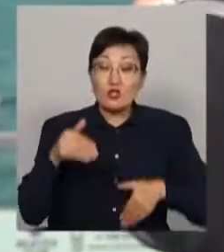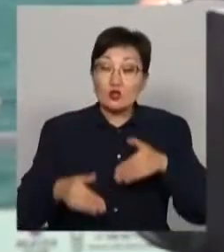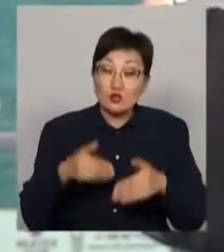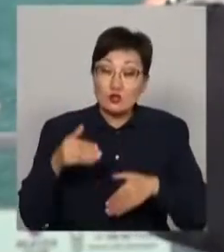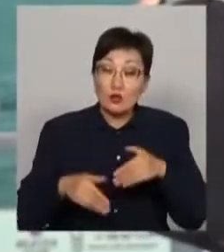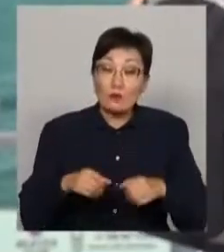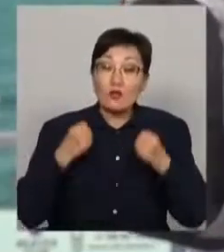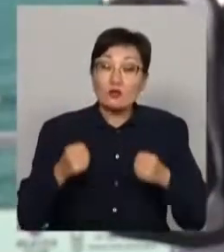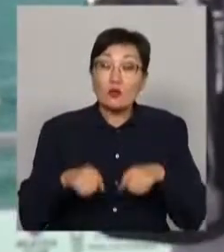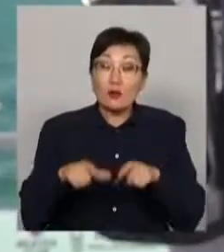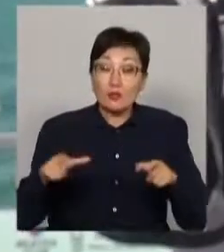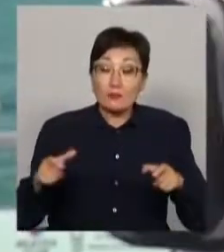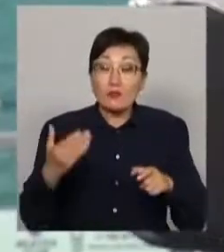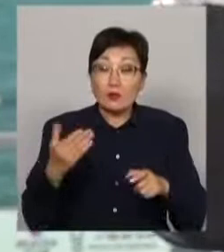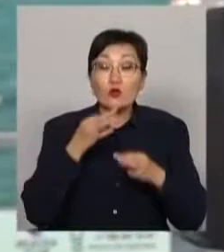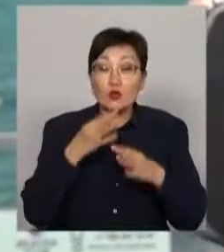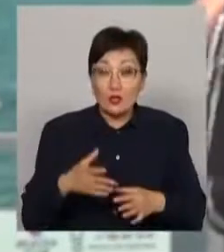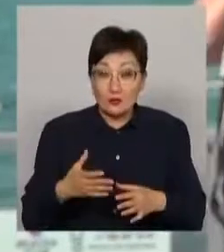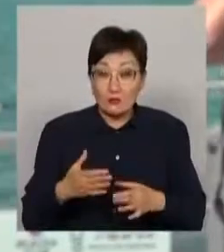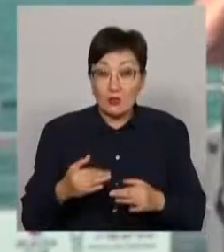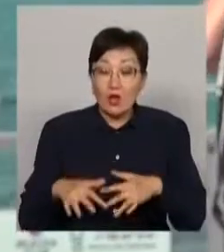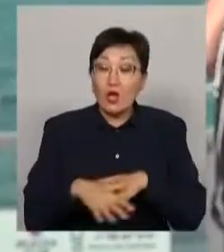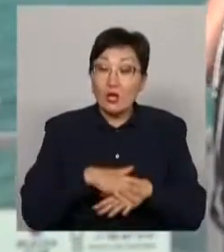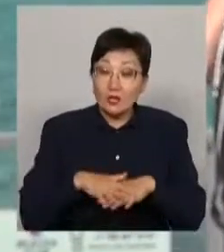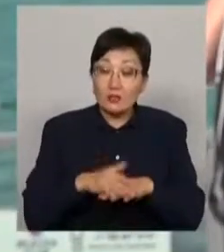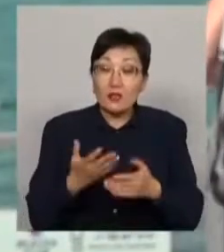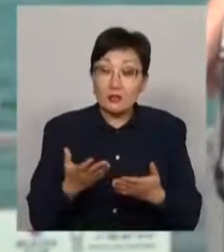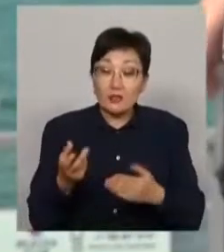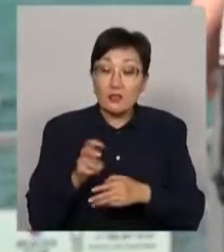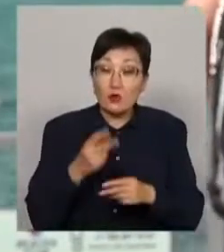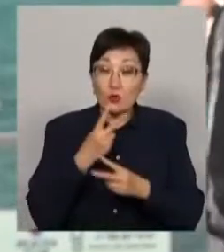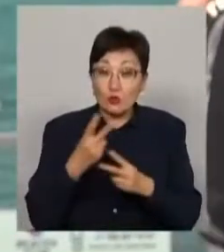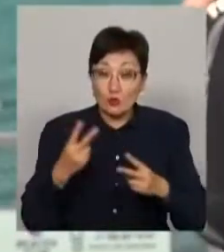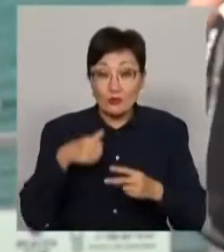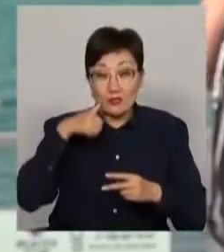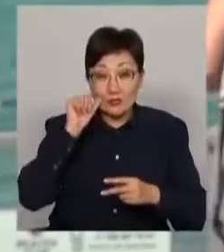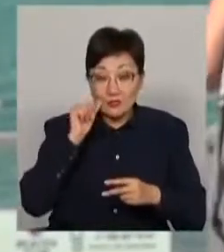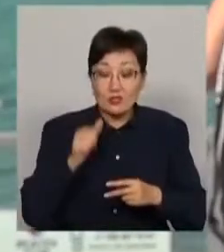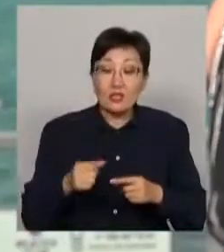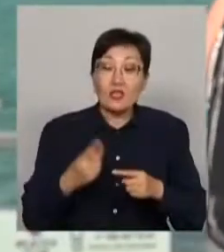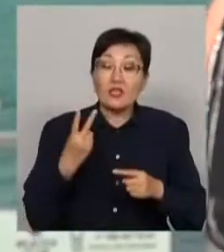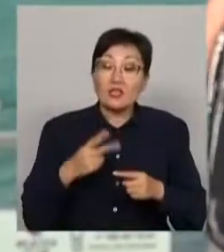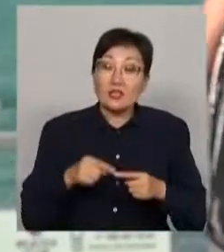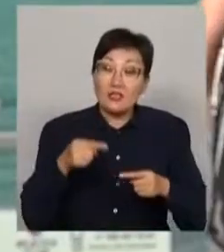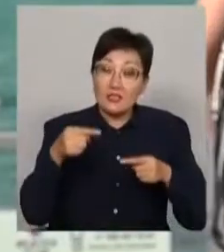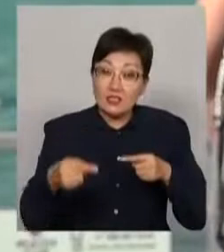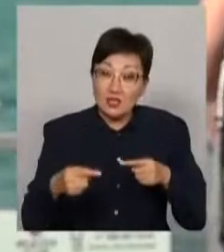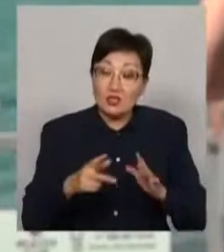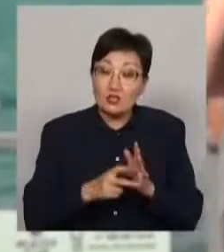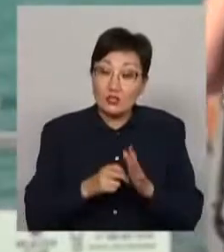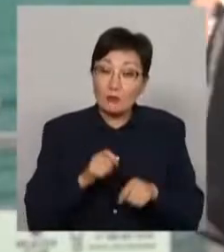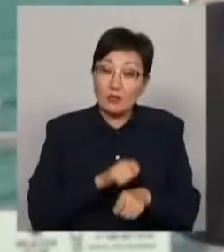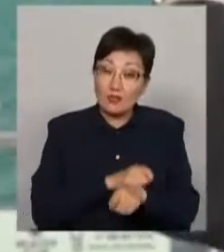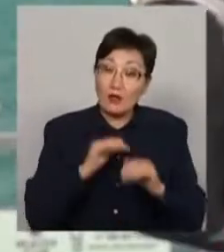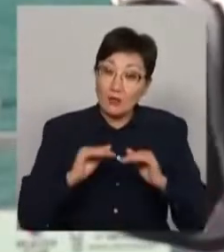кісілердің көңілінен де қалмайды деп. Қаншама халық жүр осы жерде. Кеше екі дистанция бойынша өткіздік. 800 метр